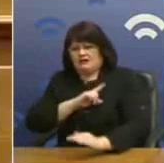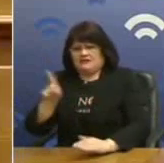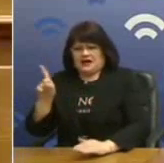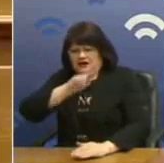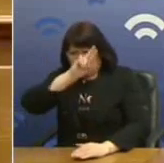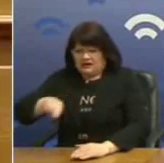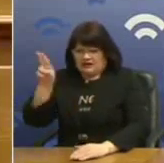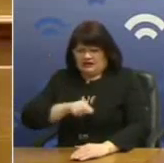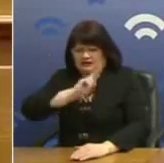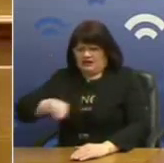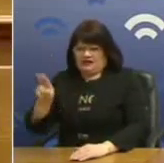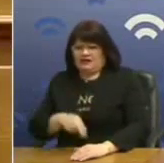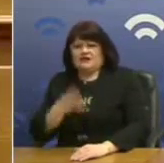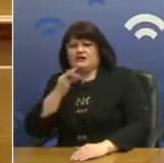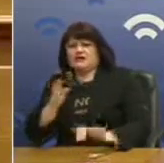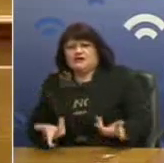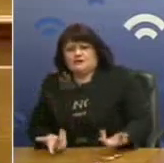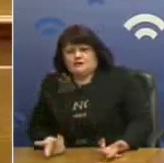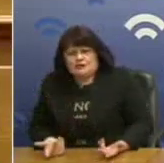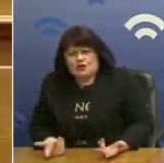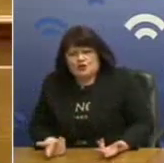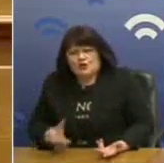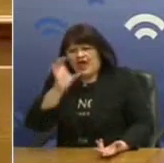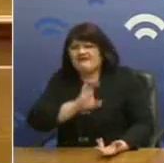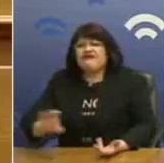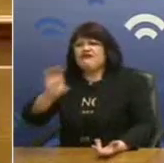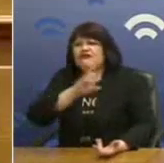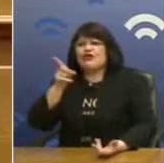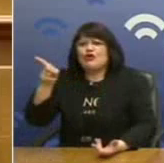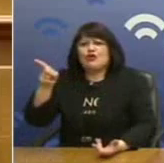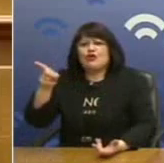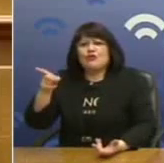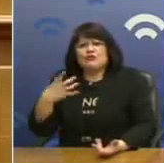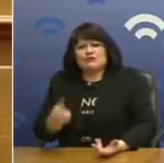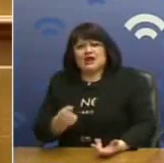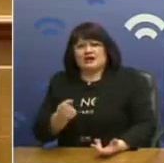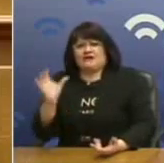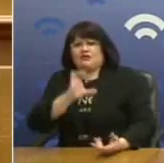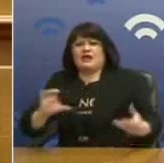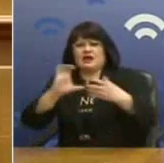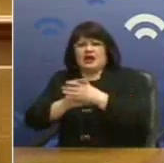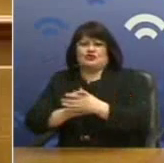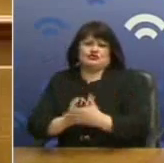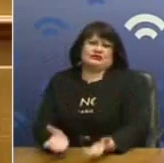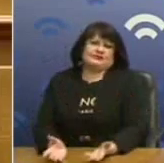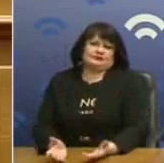της αιτιολόγησης απόλυσης που ισχύει σε όλες τις ευρωπαϊκές χώρες, στις χώρες της Ευρωπαϊκής Ένωσης.